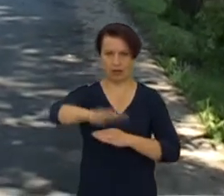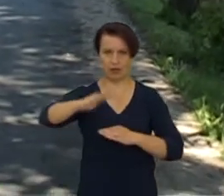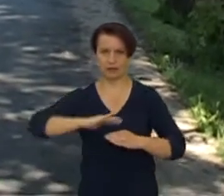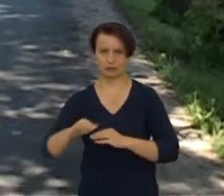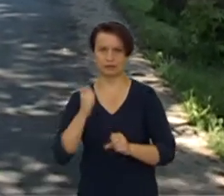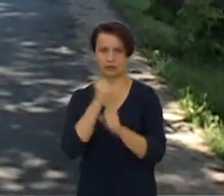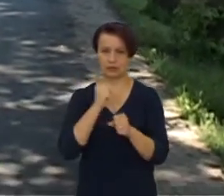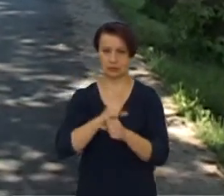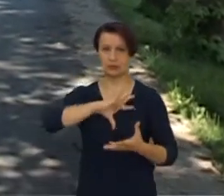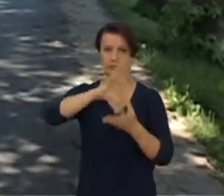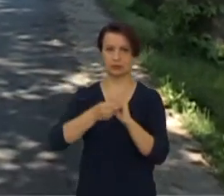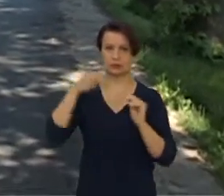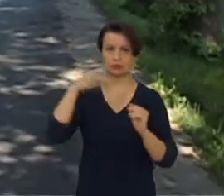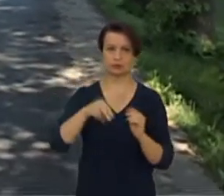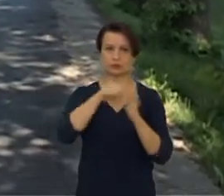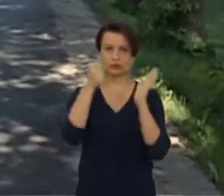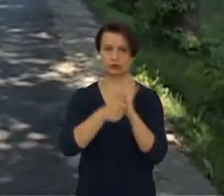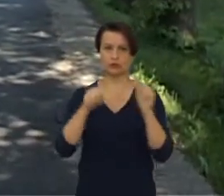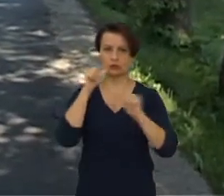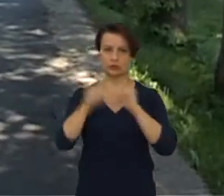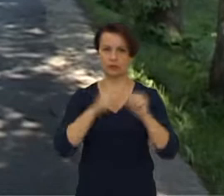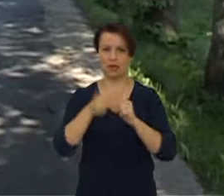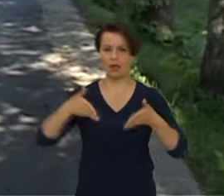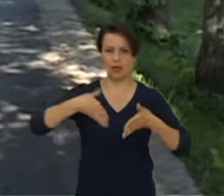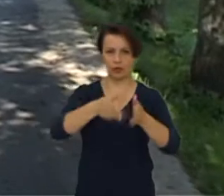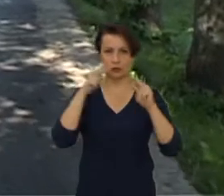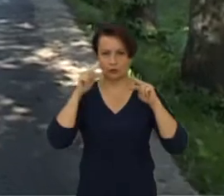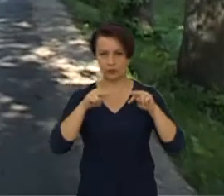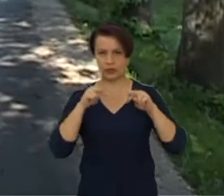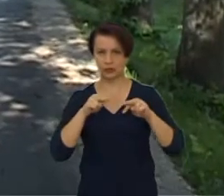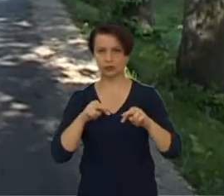viso 2016 metams kelių priežiūros ir plėtros programai skirta